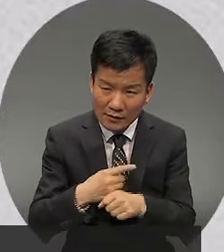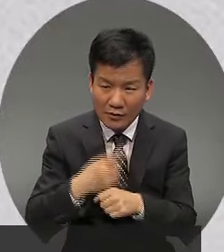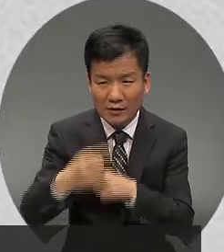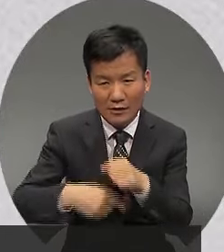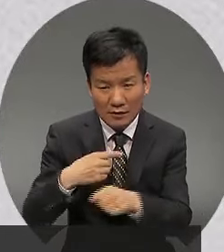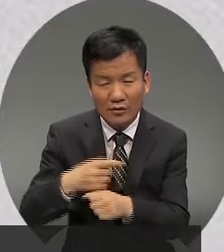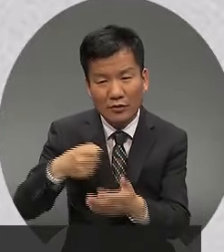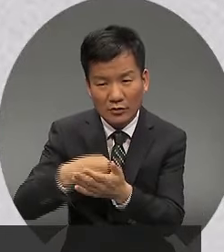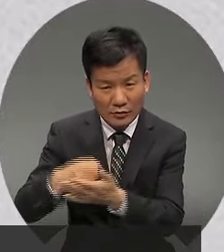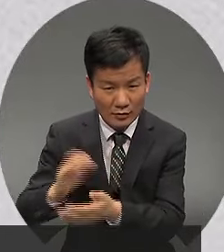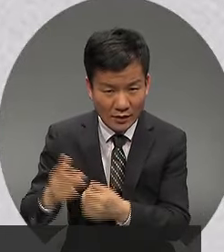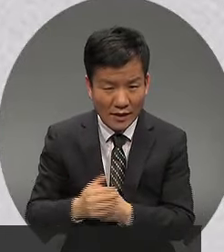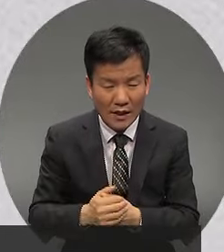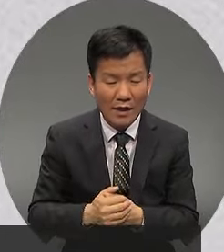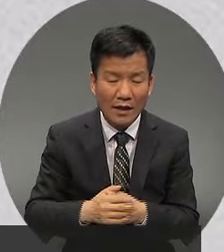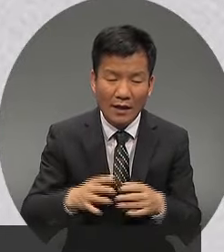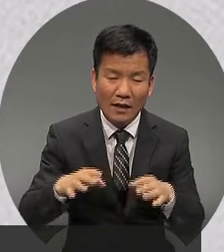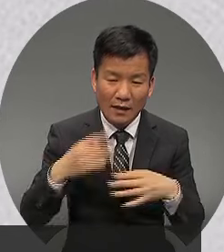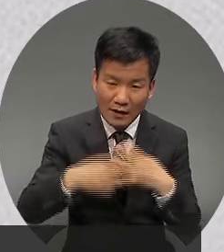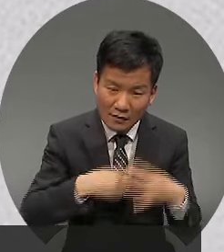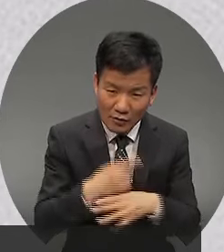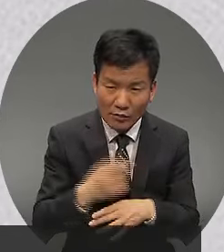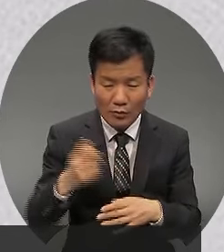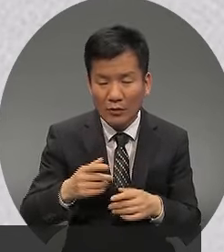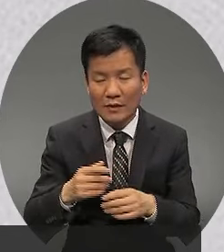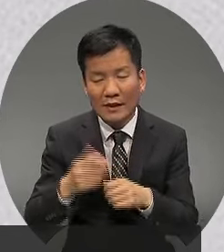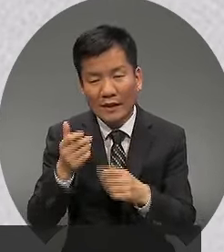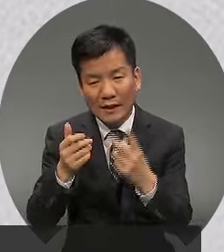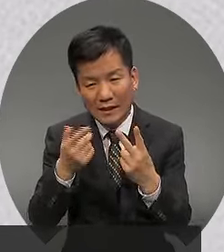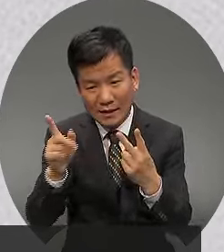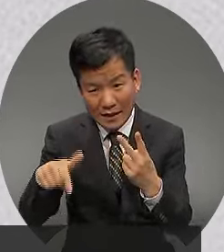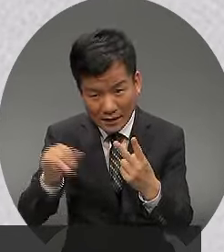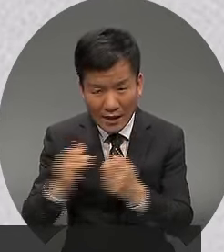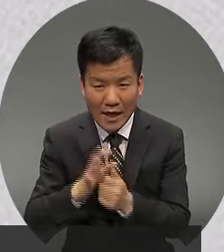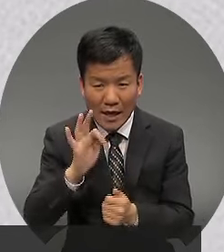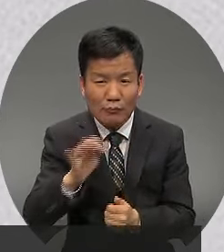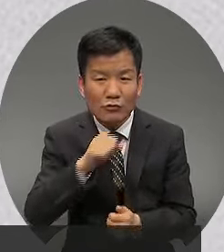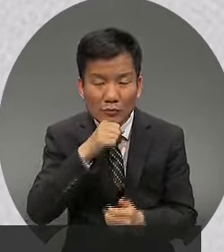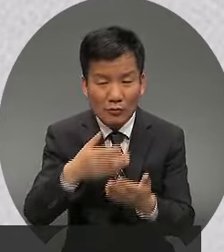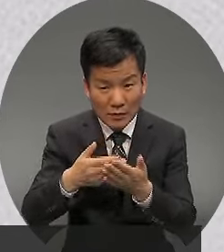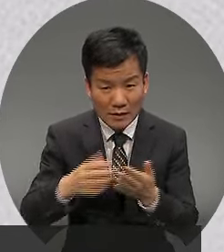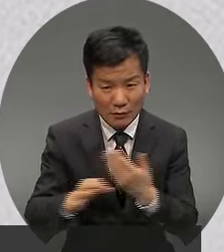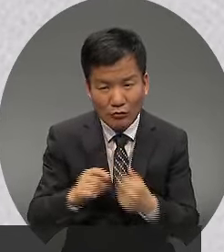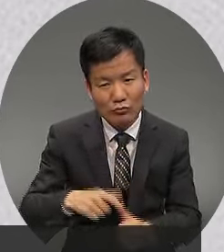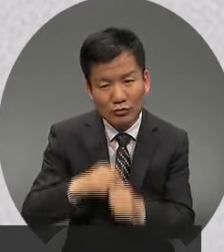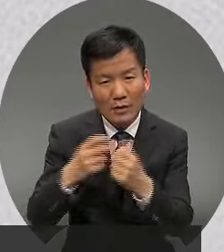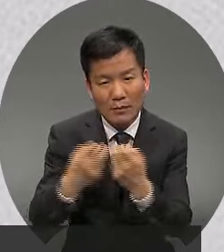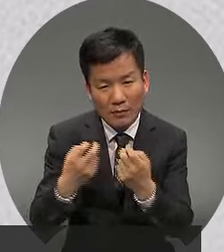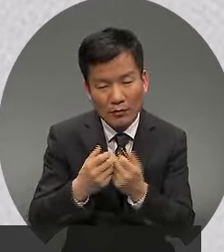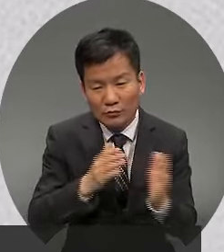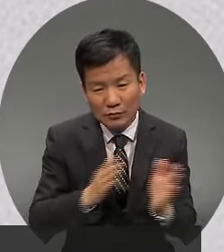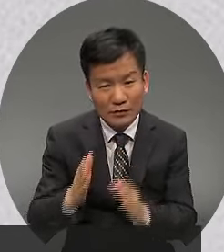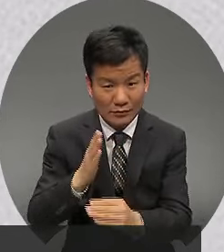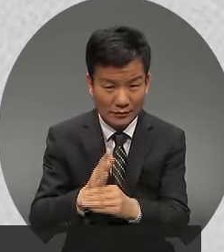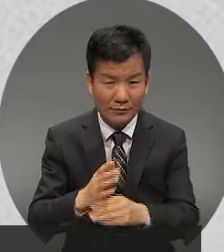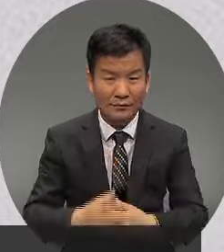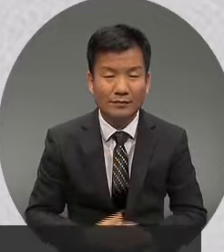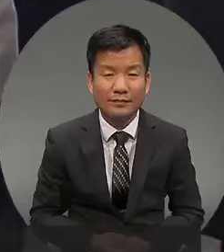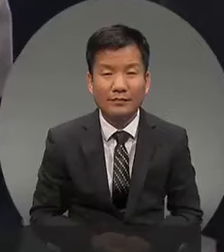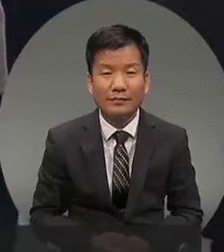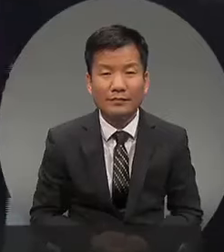결정되는만큼 2학기 수업 개설을 통해 이번 학기 F 학점을 받은 의대생을 구제하는 방안도 마련한다는